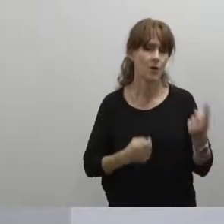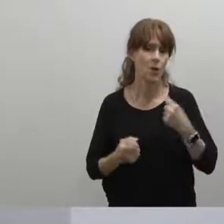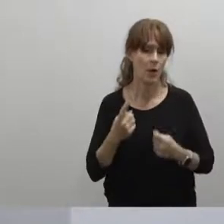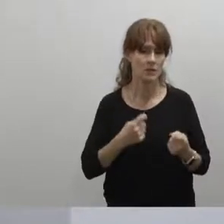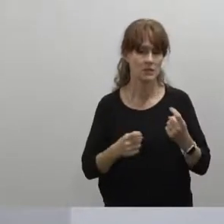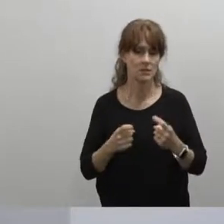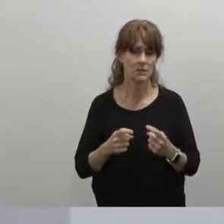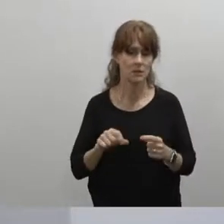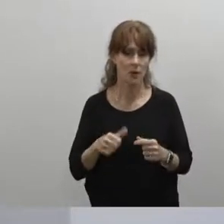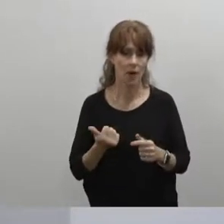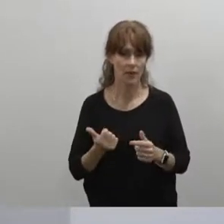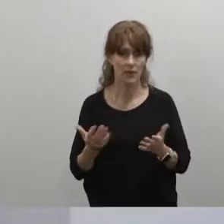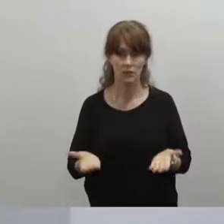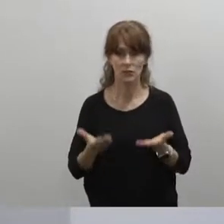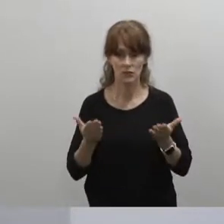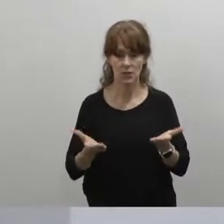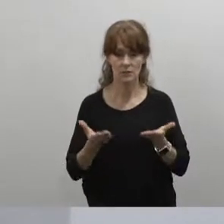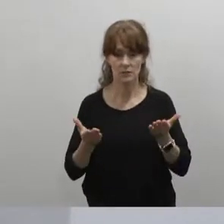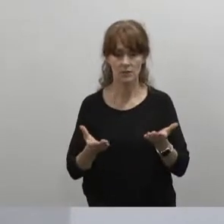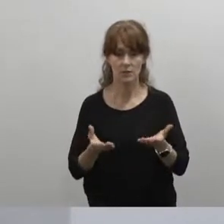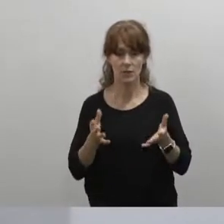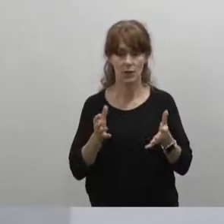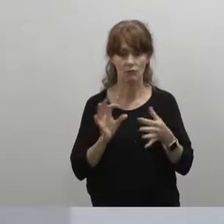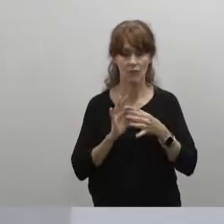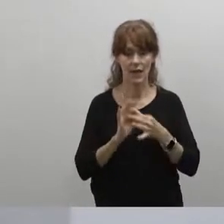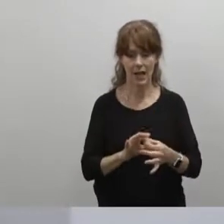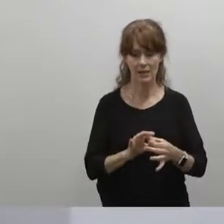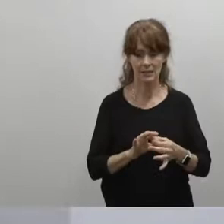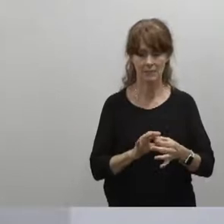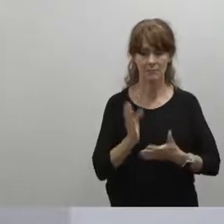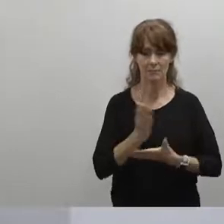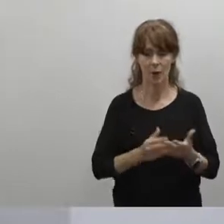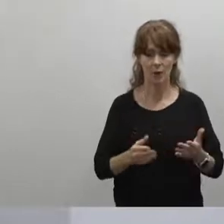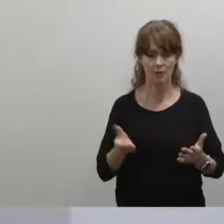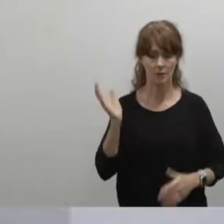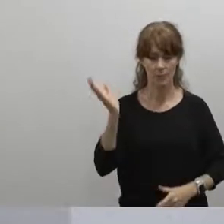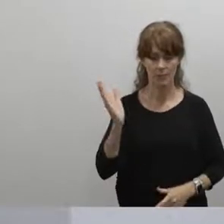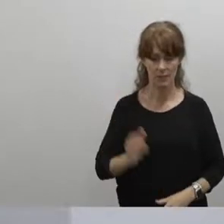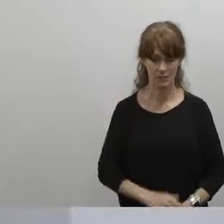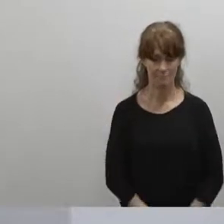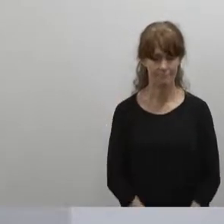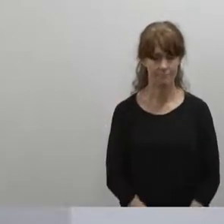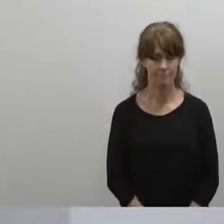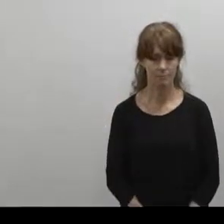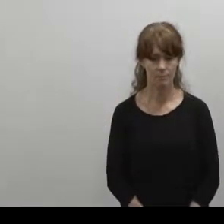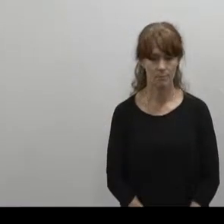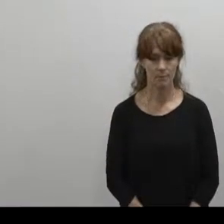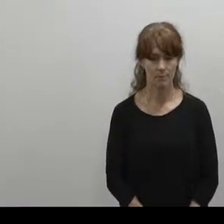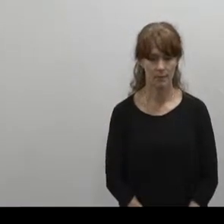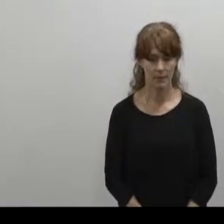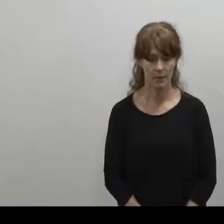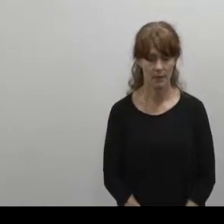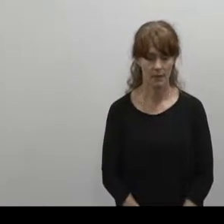Hãy nâng tôn ọc ca xâm rạp xua mặc cắn khi nhóm. Tệ tôn ọc bì ở vây để khi nhóm bàn lực bằng hai mong